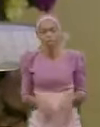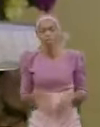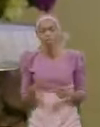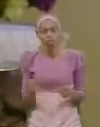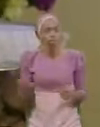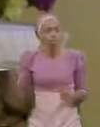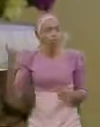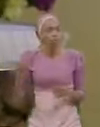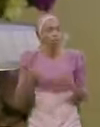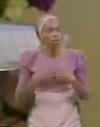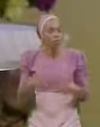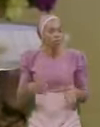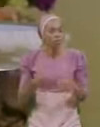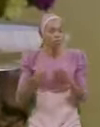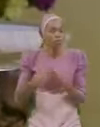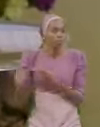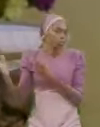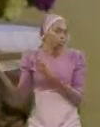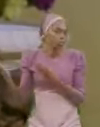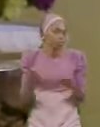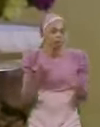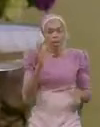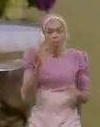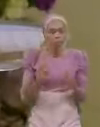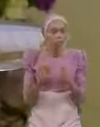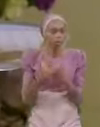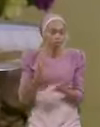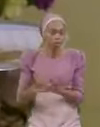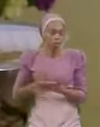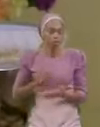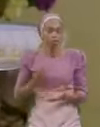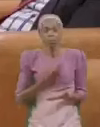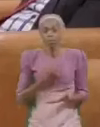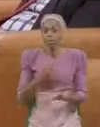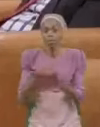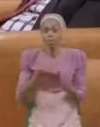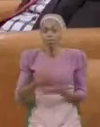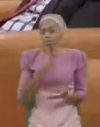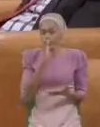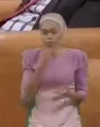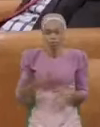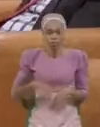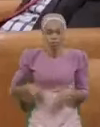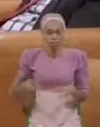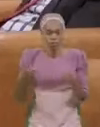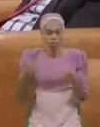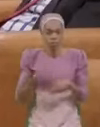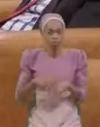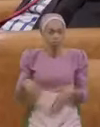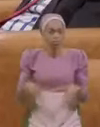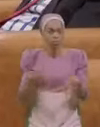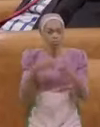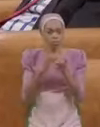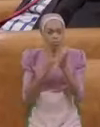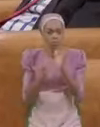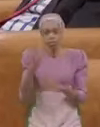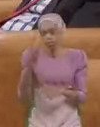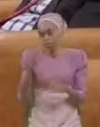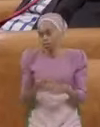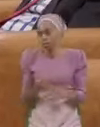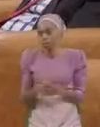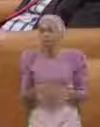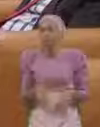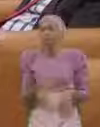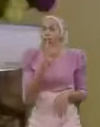de conduire ceux qui vont nous aider et ton secours vient au nom de Jésus le vrai amour n'a pas de barrière voyez le